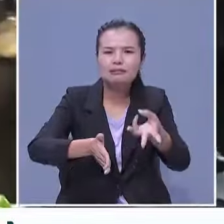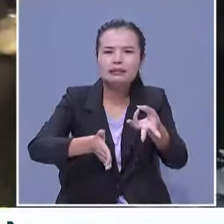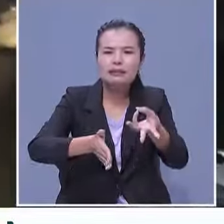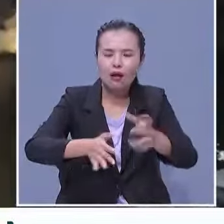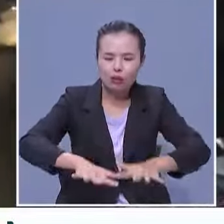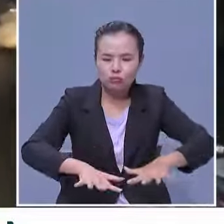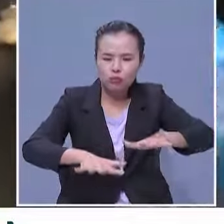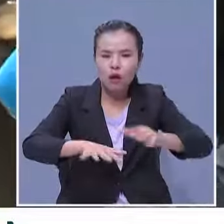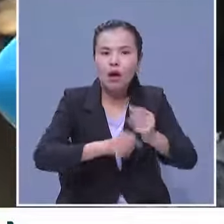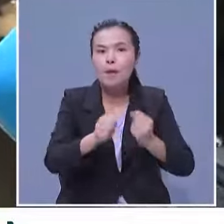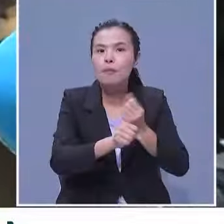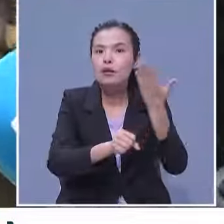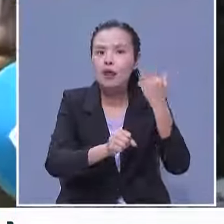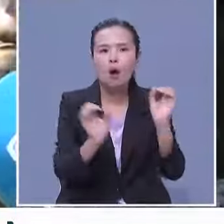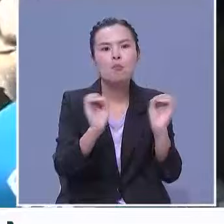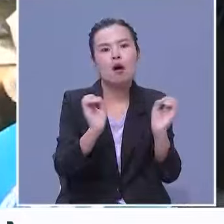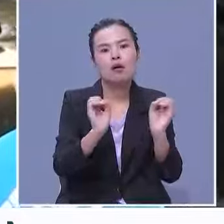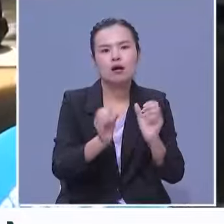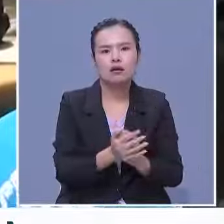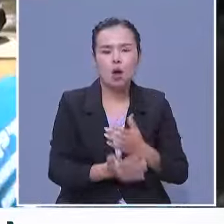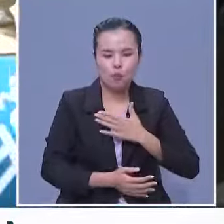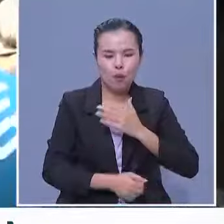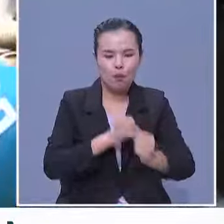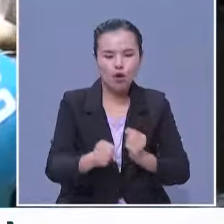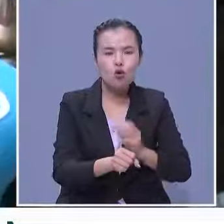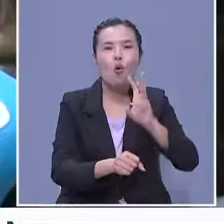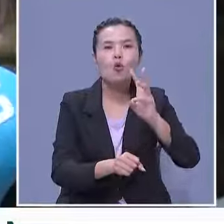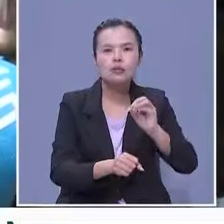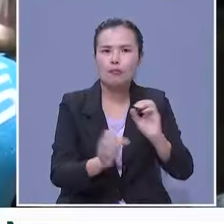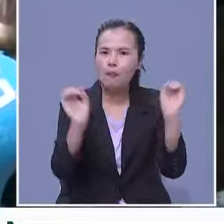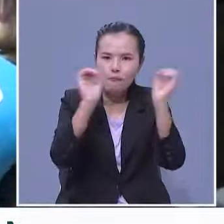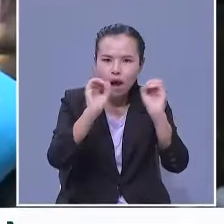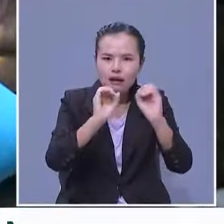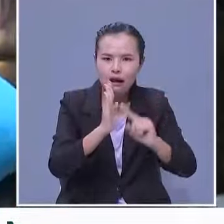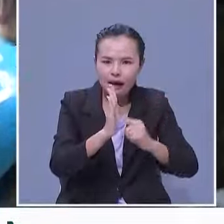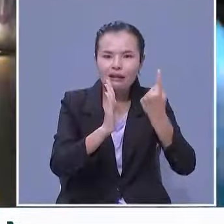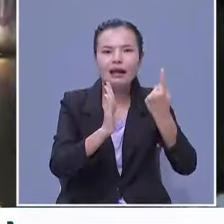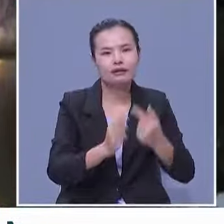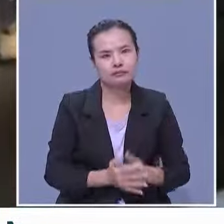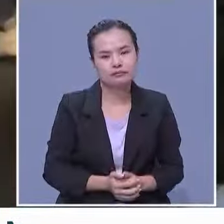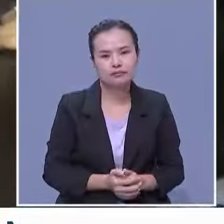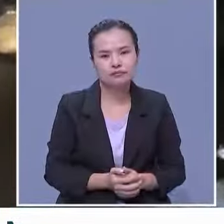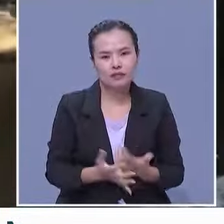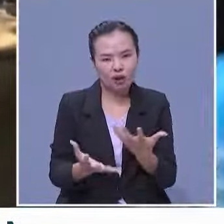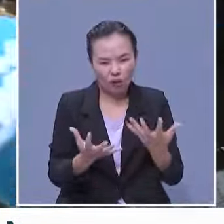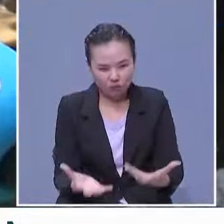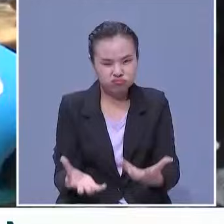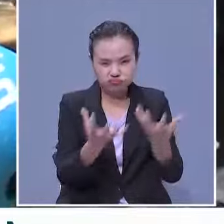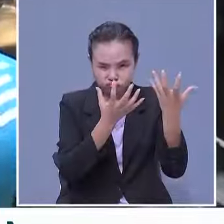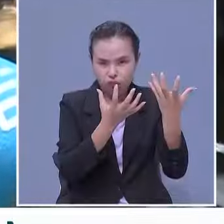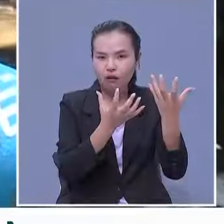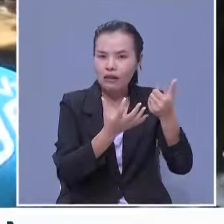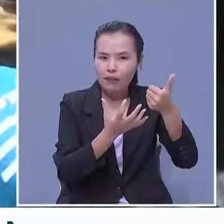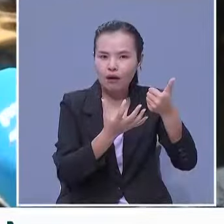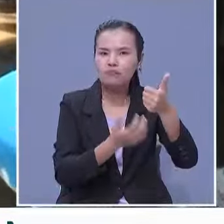กูปีเคยท่วมกับเจ้า บ่มีหุมอายุ60แล้วบ่เดียวเนี่ยแก้แม่แป๊ะบ่เดียวนะครับ เก็บของตันกับเจ้า